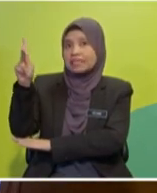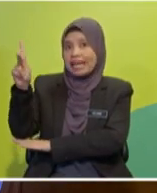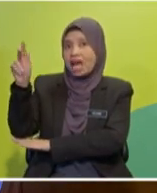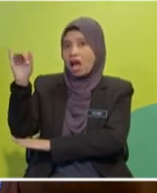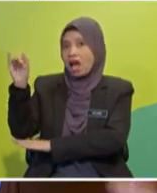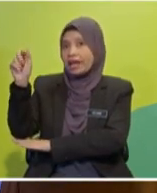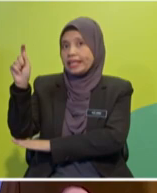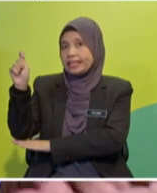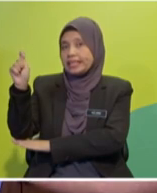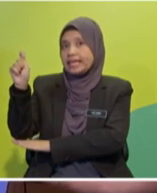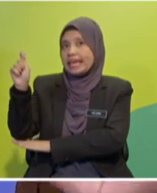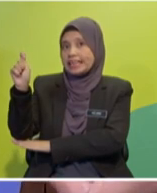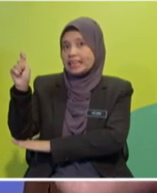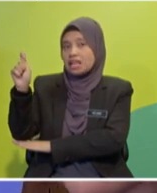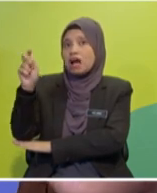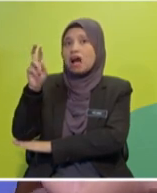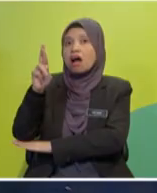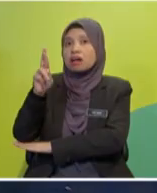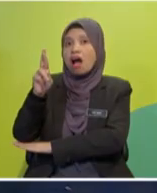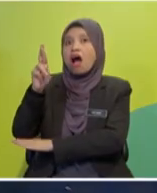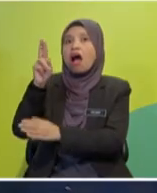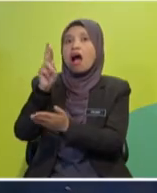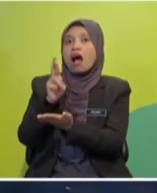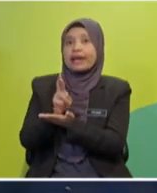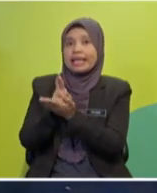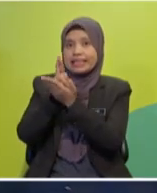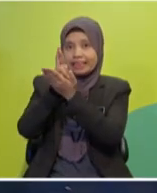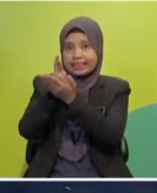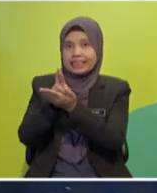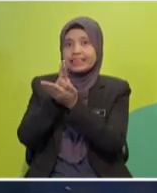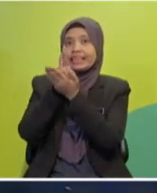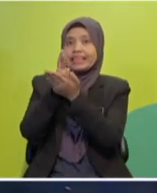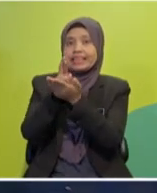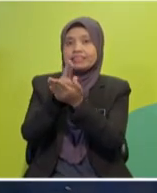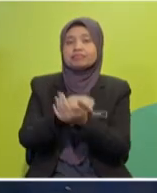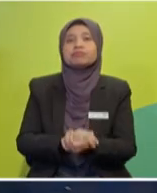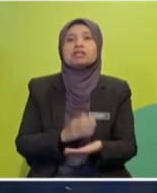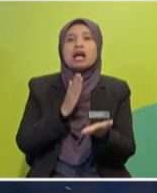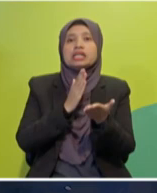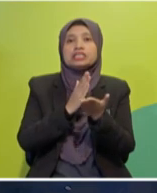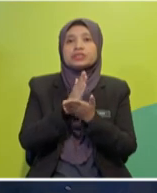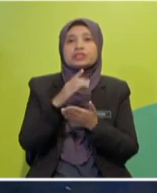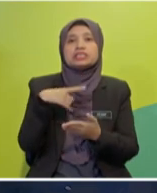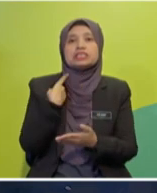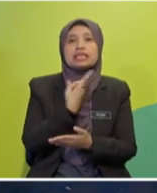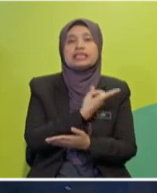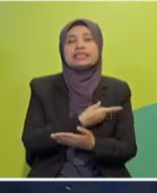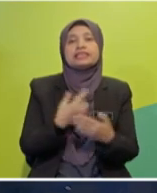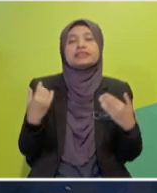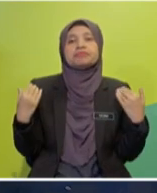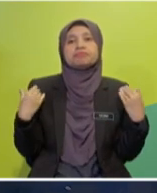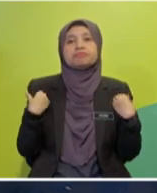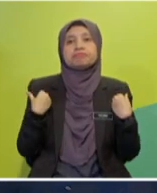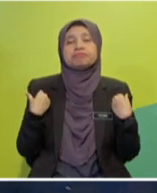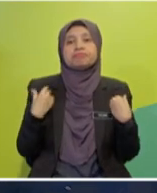R-A-K-I-T-K-I-T, rakit cikgu. Ya, itu cara mengeja rakit dengan betul. Seterusnya kita ada.